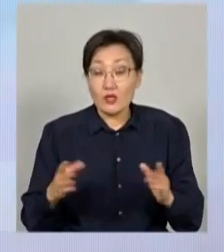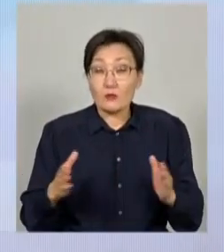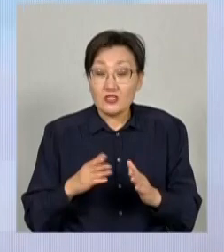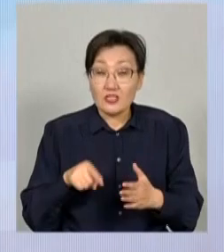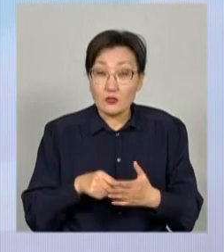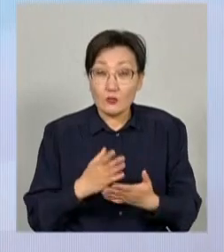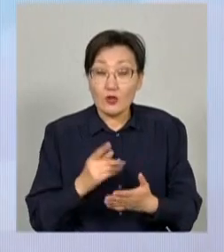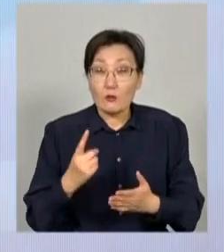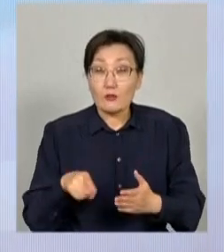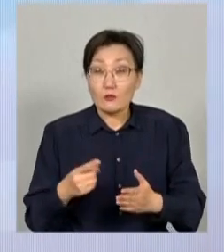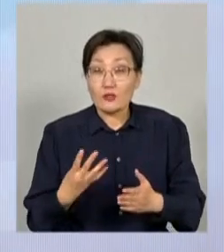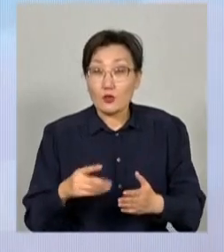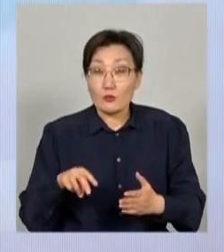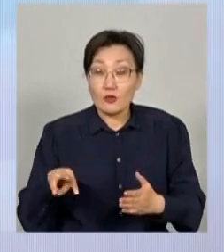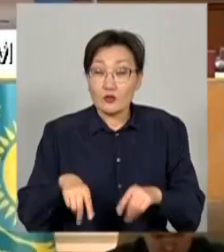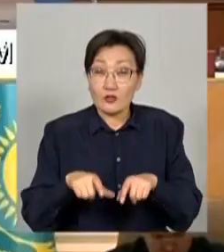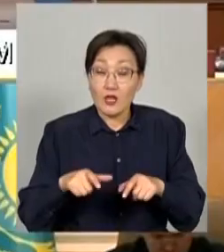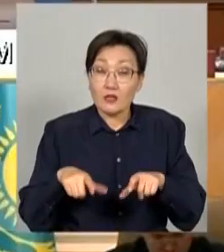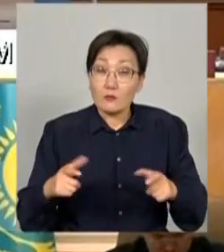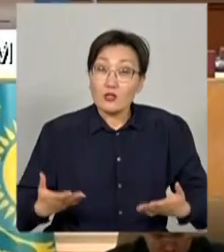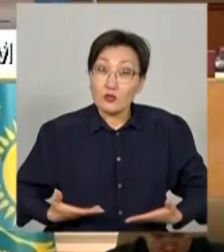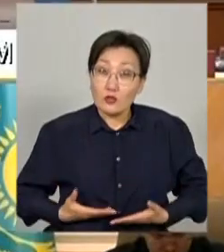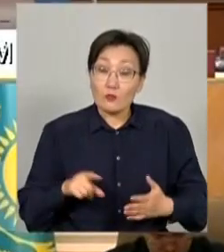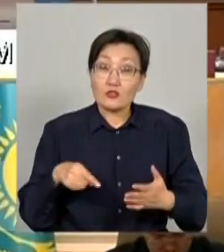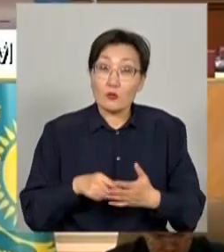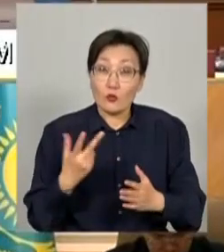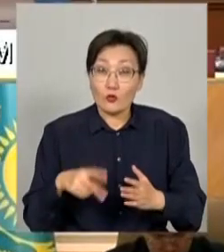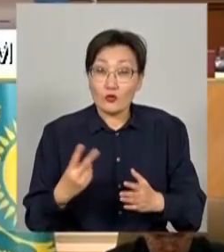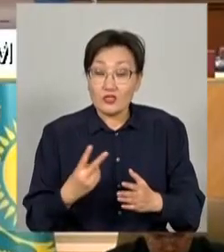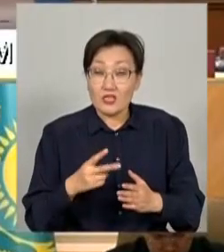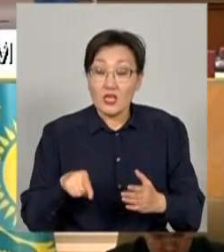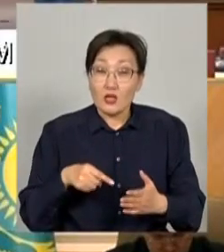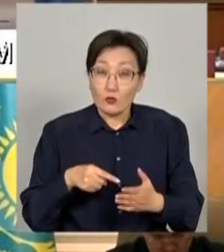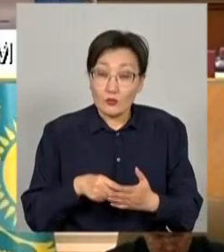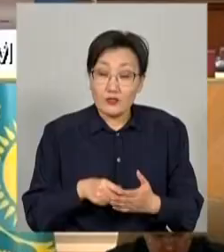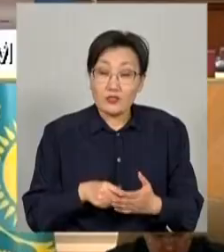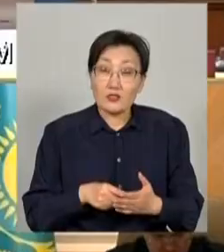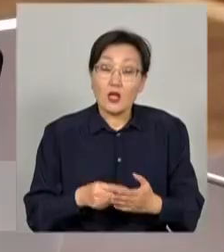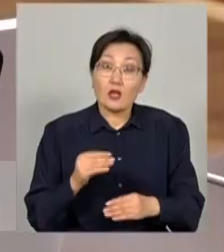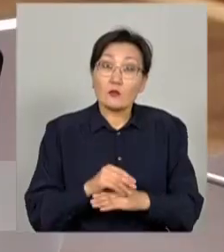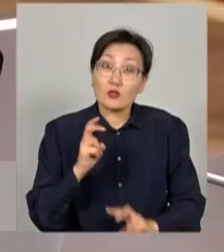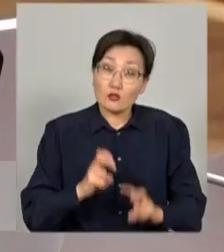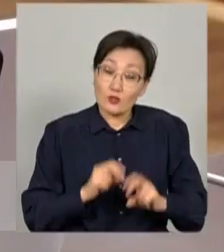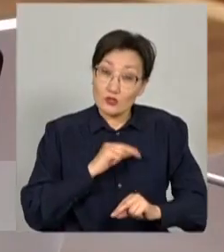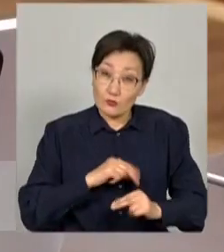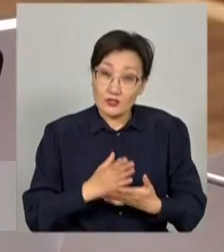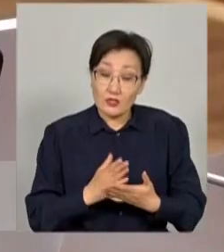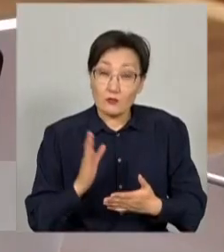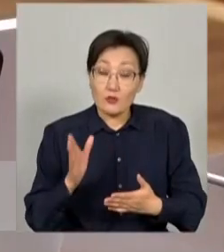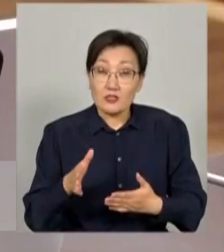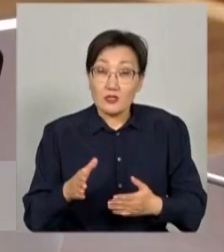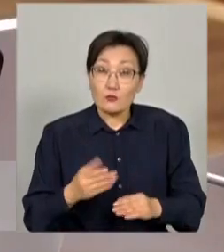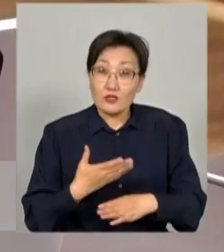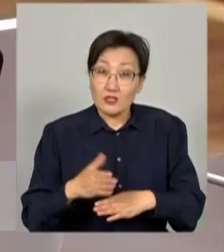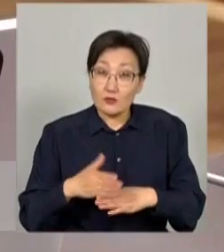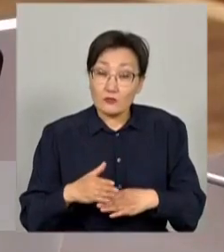бар. 1,4 миллион адам тұратын бұл елді мекендерде 32 қала құраушы кәсіпорын жұмыс істейді. Алдағы уақытта кенттердегі